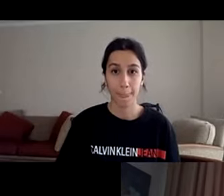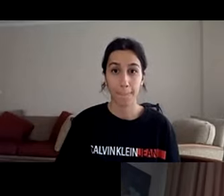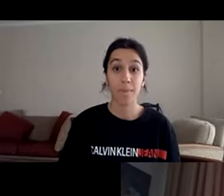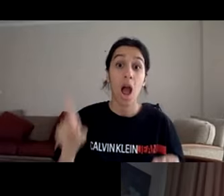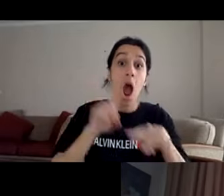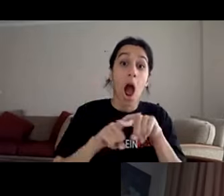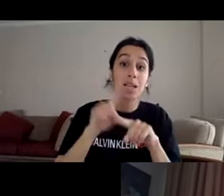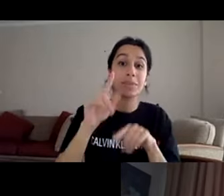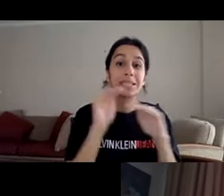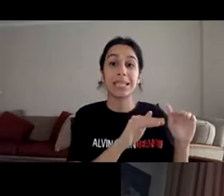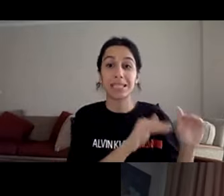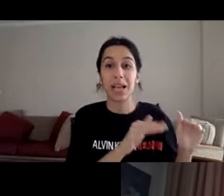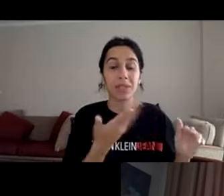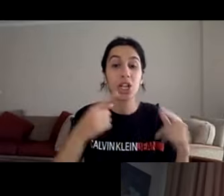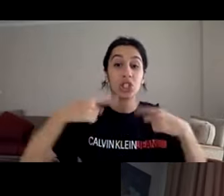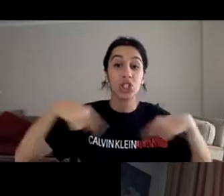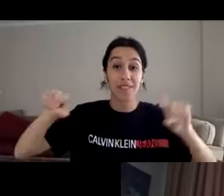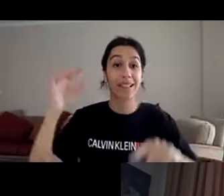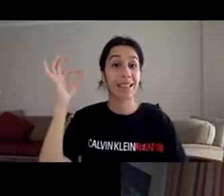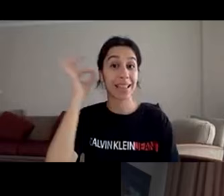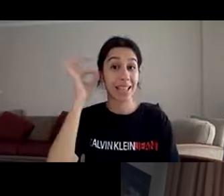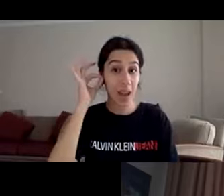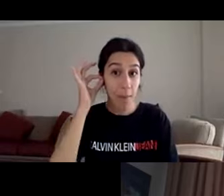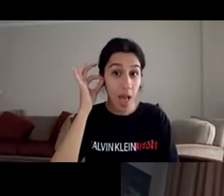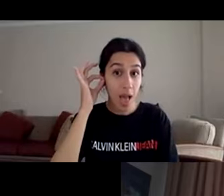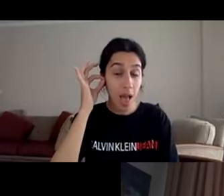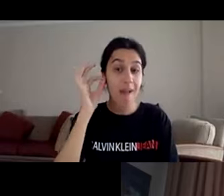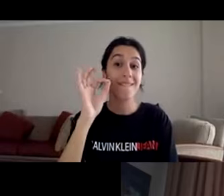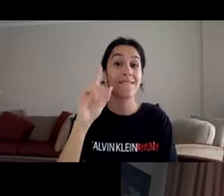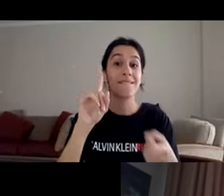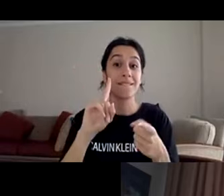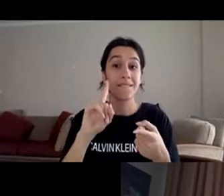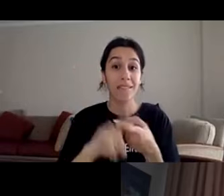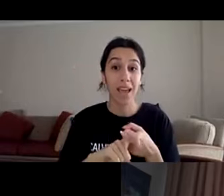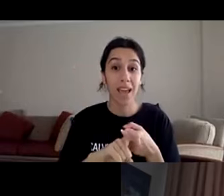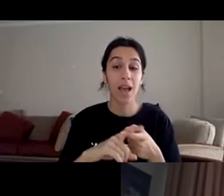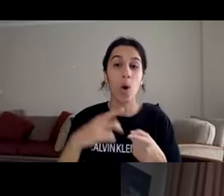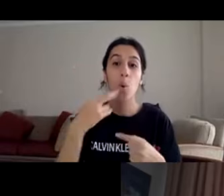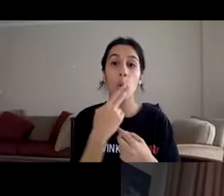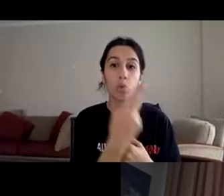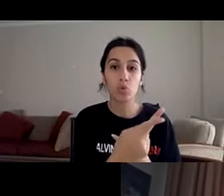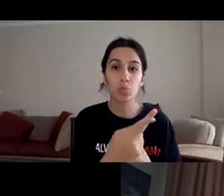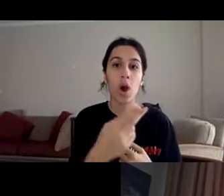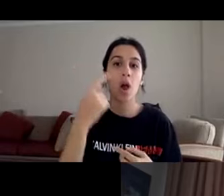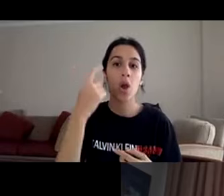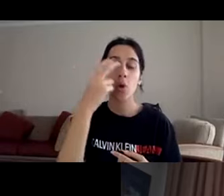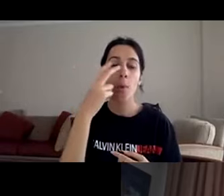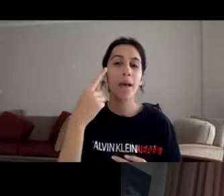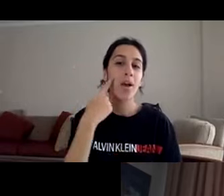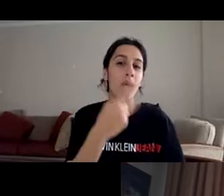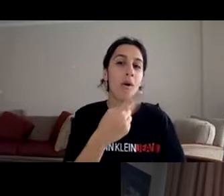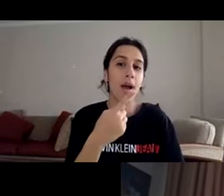destek. Yani çevreyi dinleyerek aynı zamanda konuşarak görme engelliyle sanki